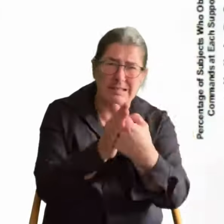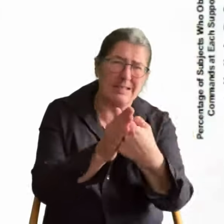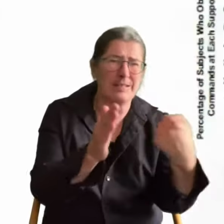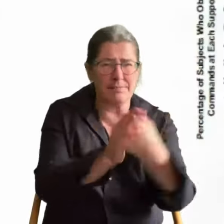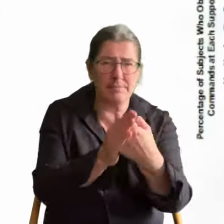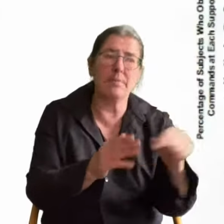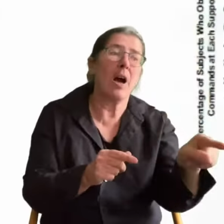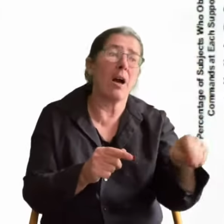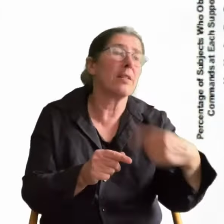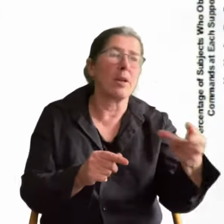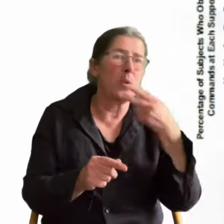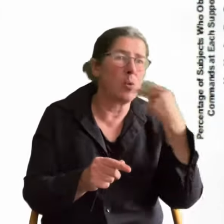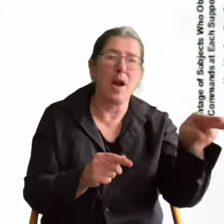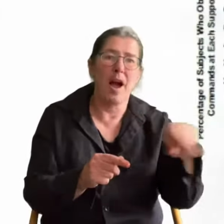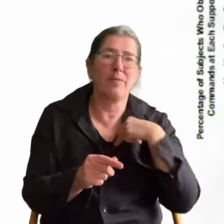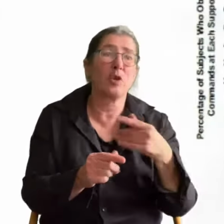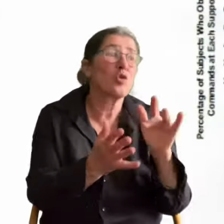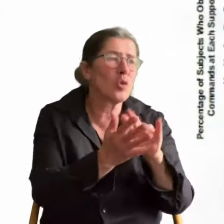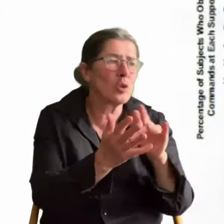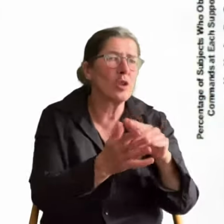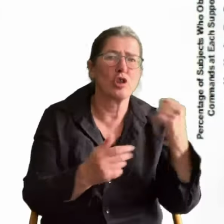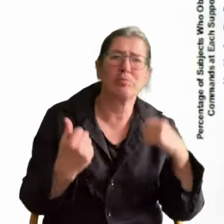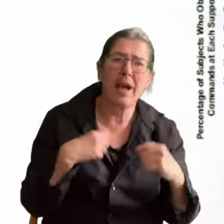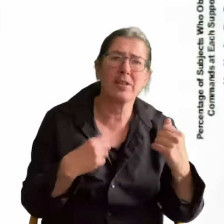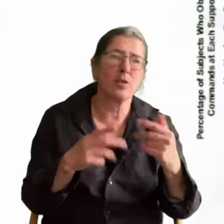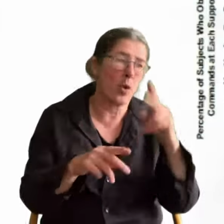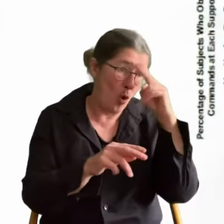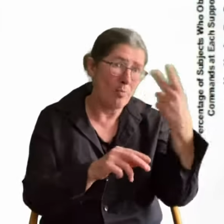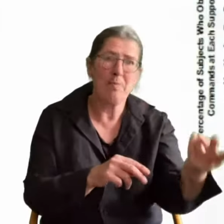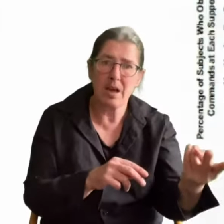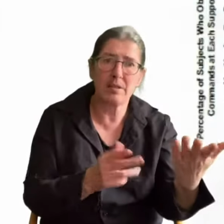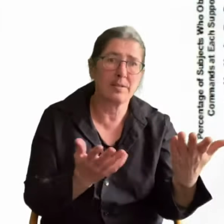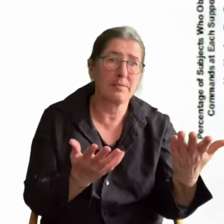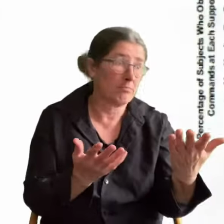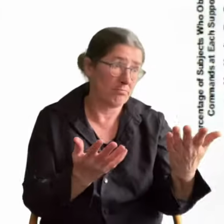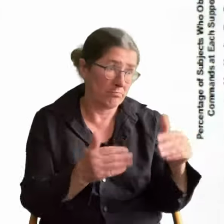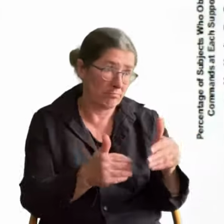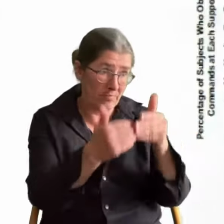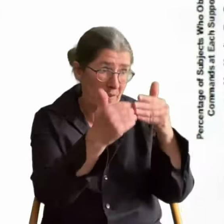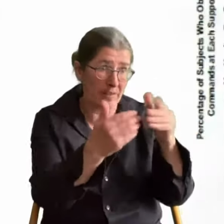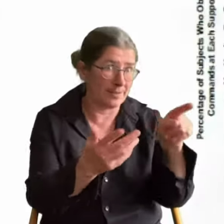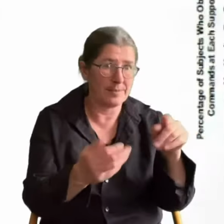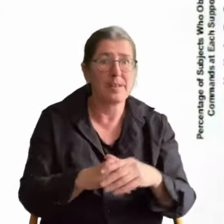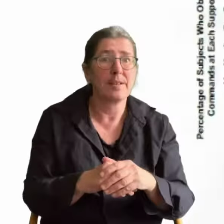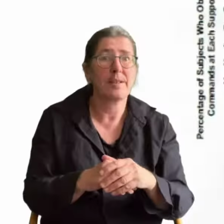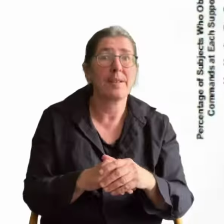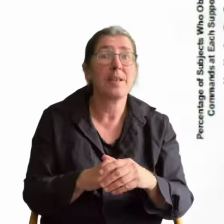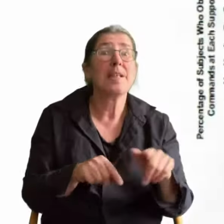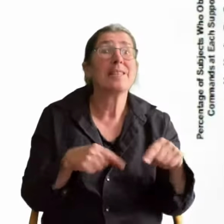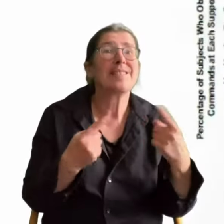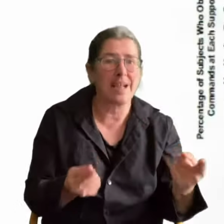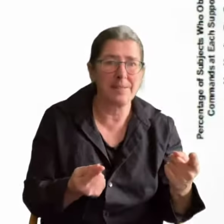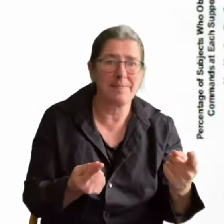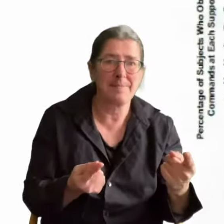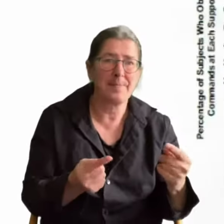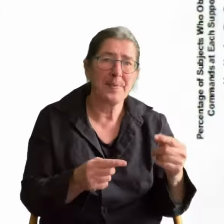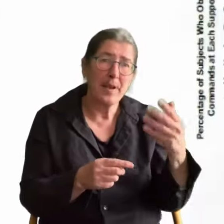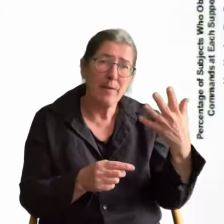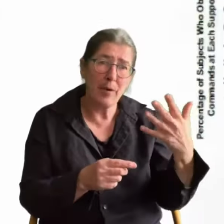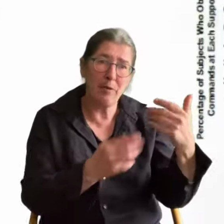keine antwort mehr gegeben hat die gründe schmerzen ohnmacht macht ja nichts gesehen aber dann gaben